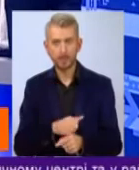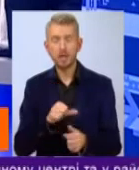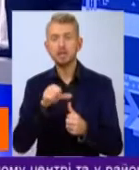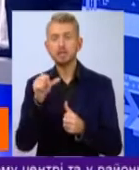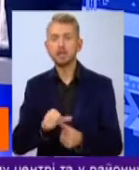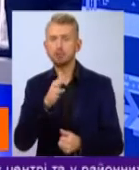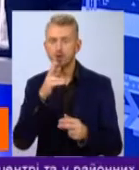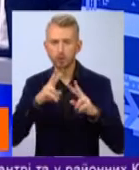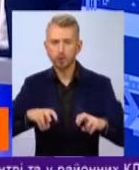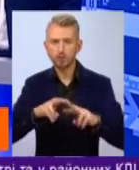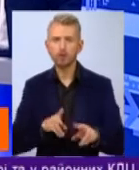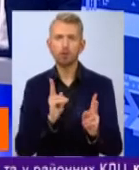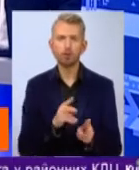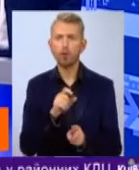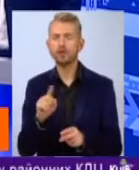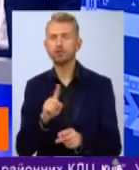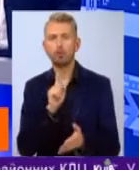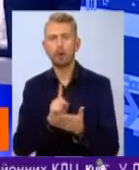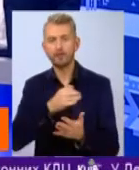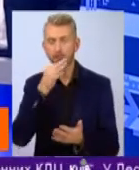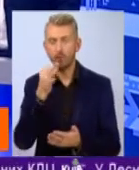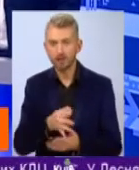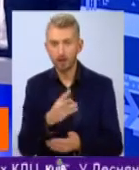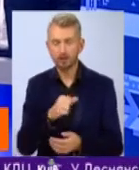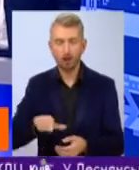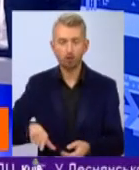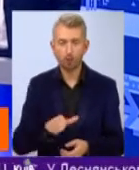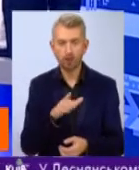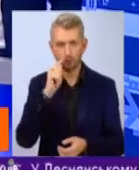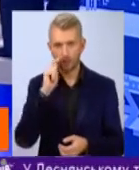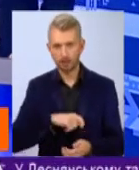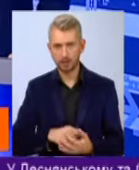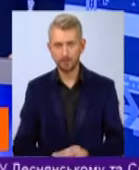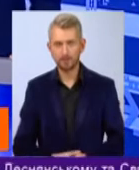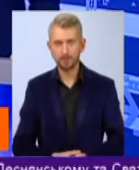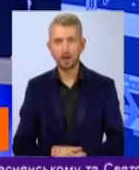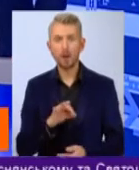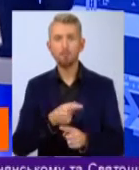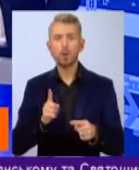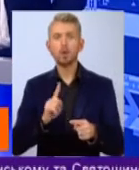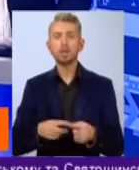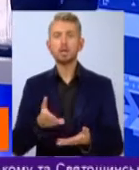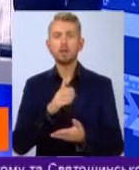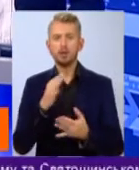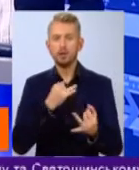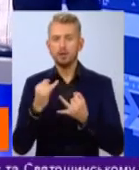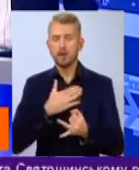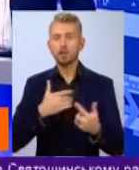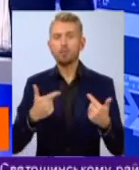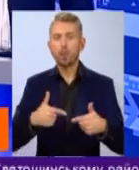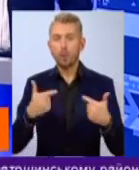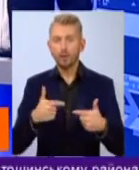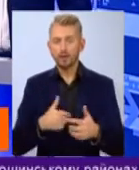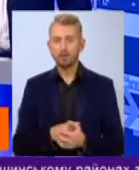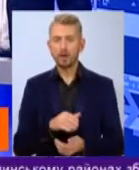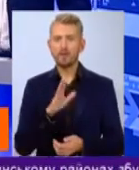час розібратися, хто і за що має відповідати на дорозі в Україні. Про це ми поговоримо із нашими гостями. До нас